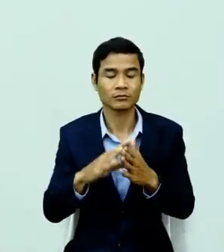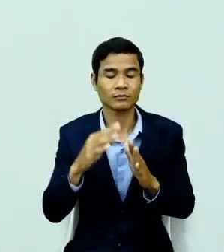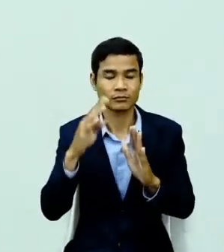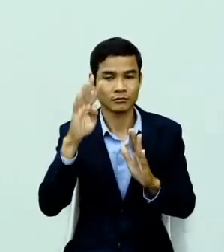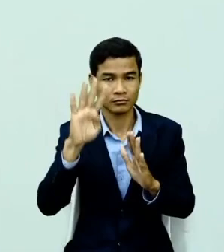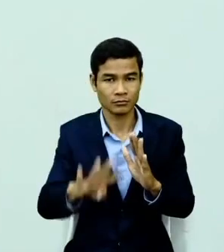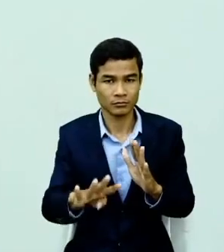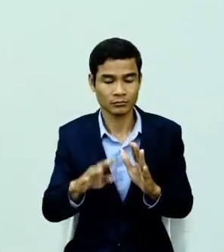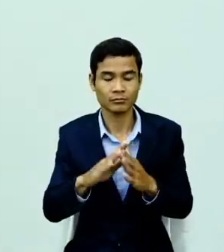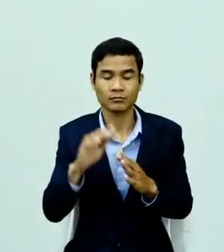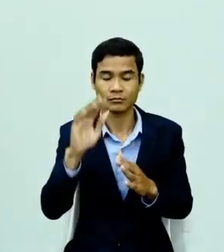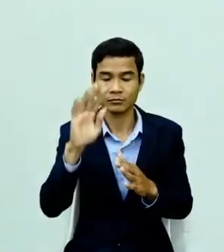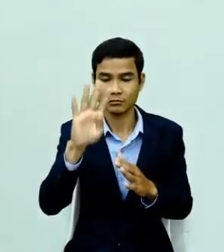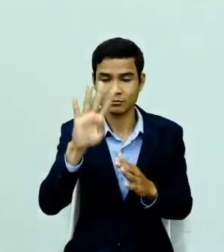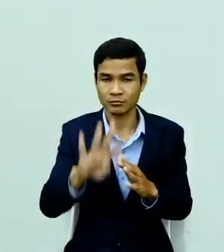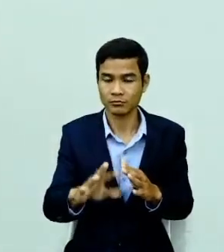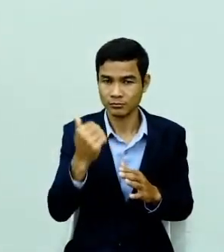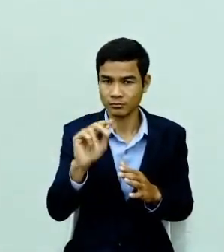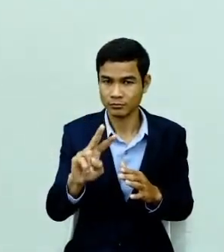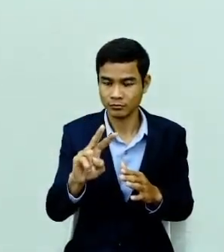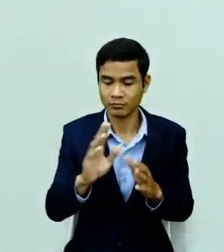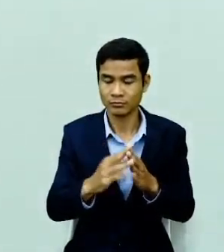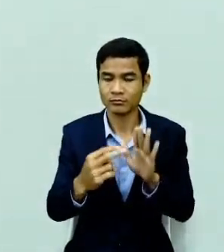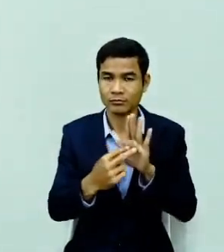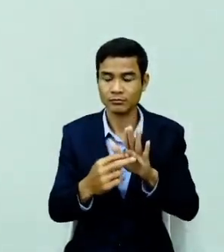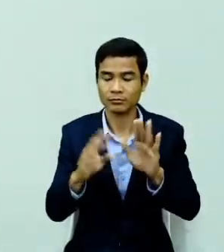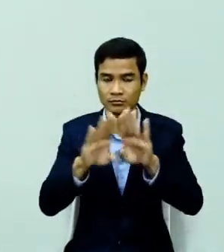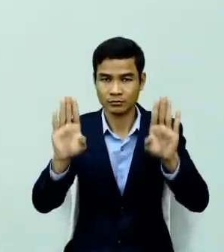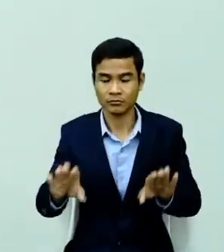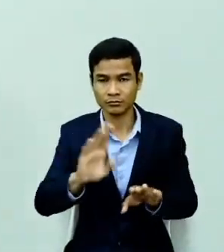បង្ហាញកូននៅលើក្តារខៀនដែរ